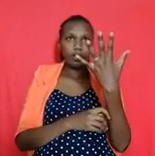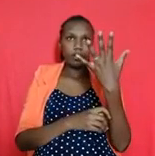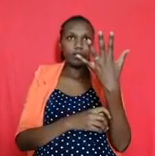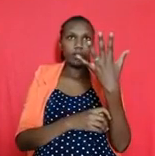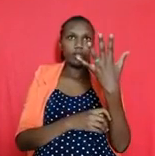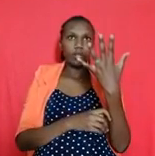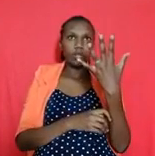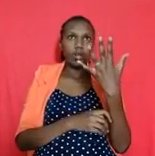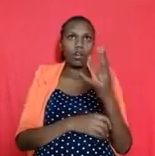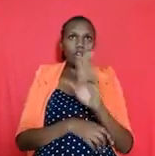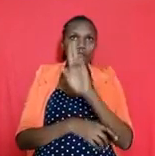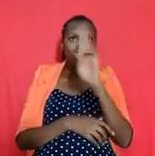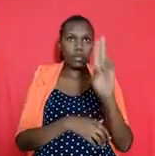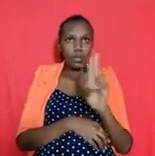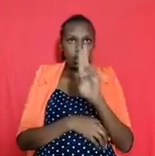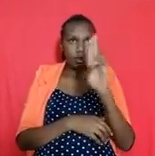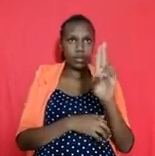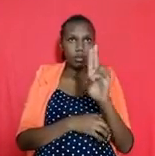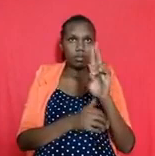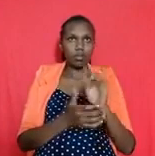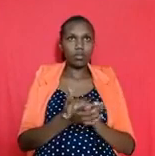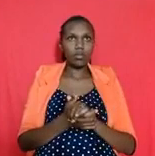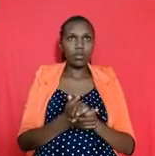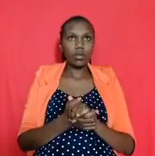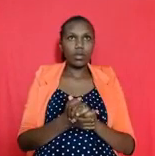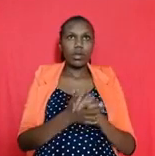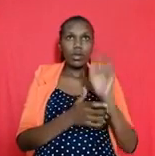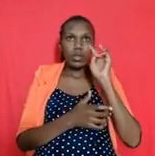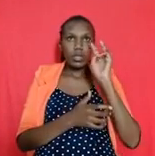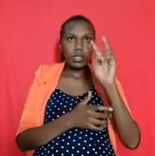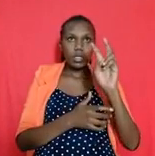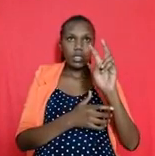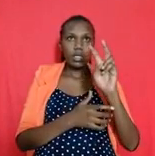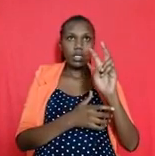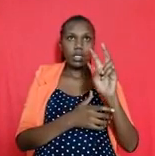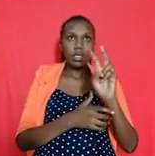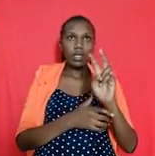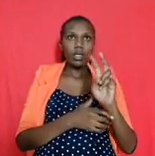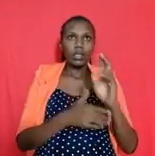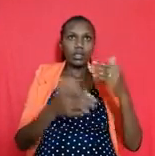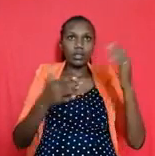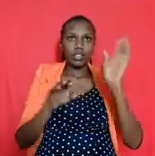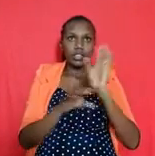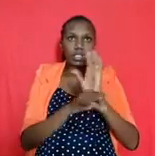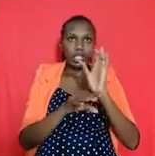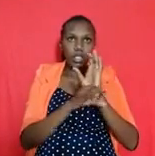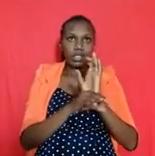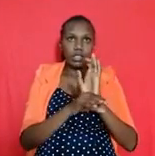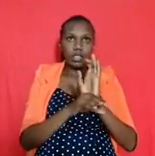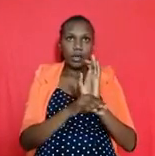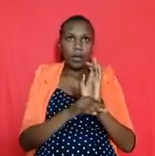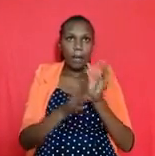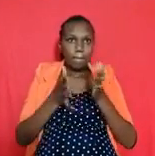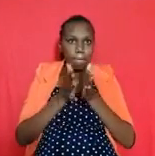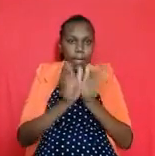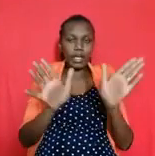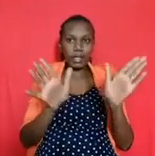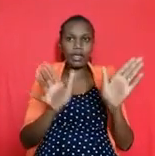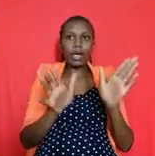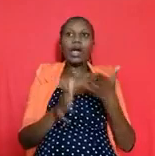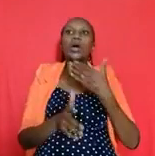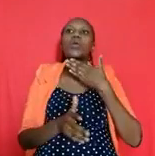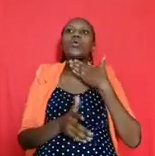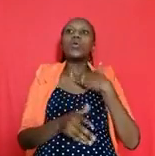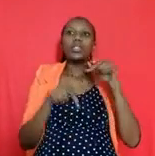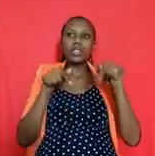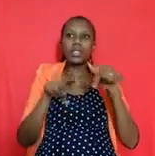45 mwena wa mahuthiro murona kindu kiretwo cathedral media ni tutanyite